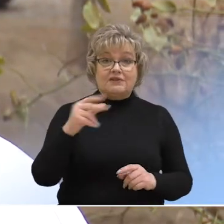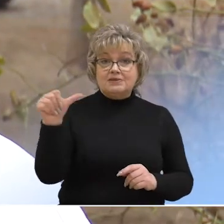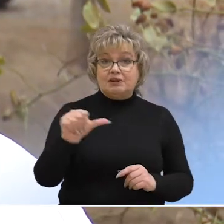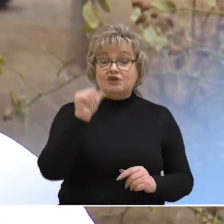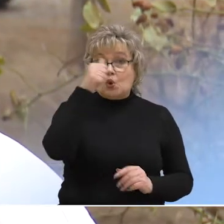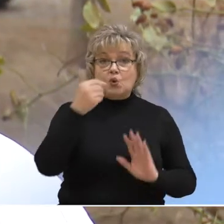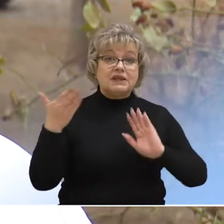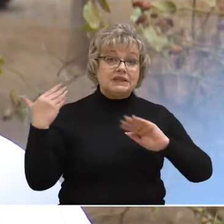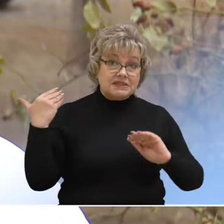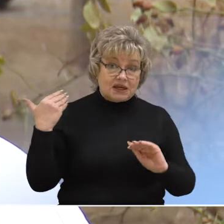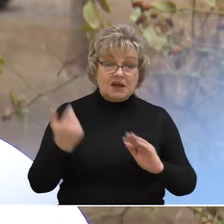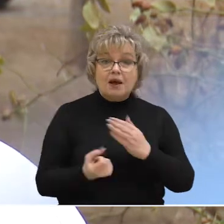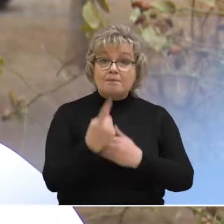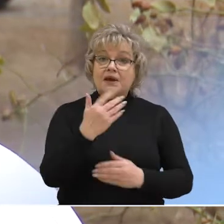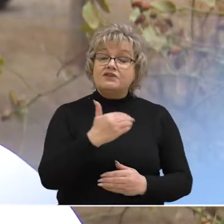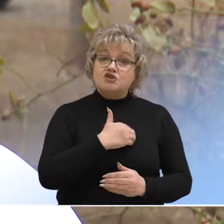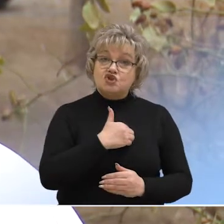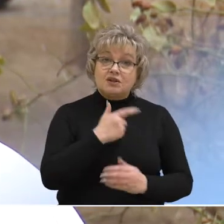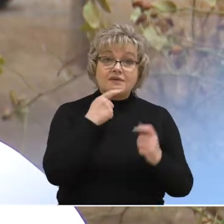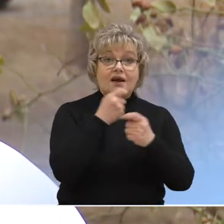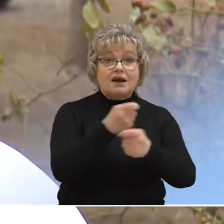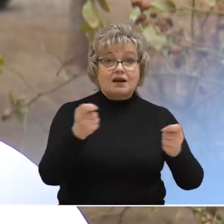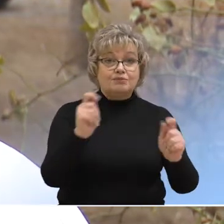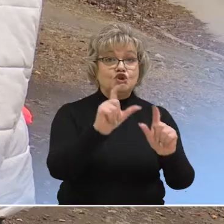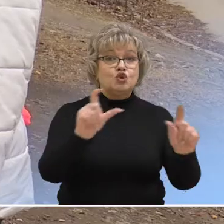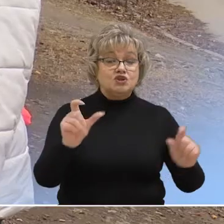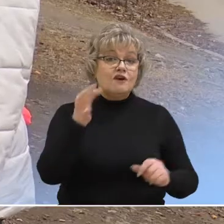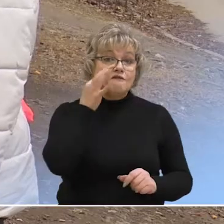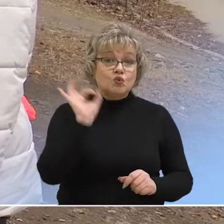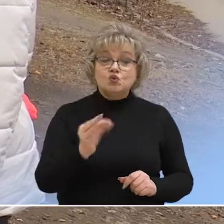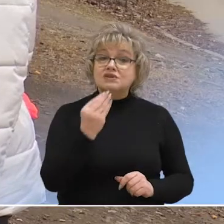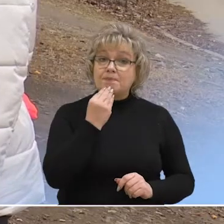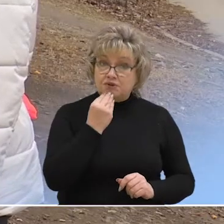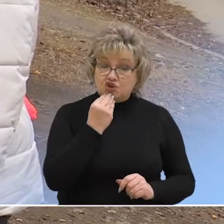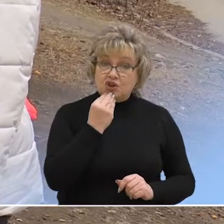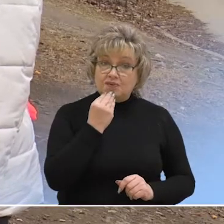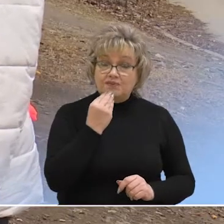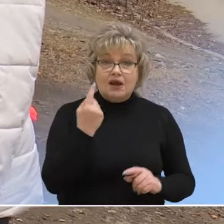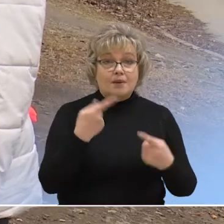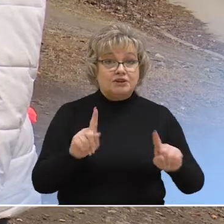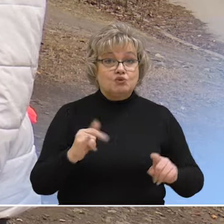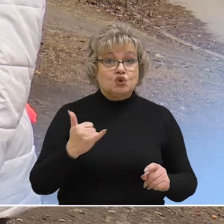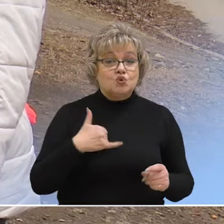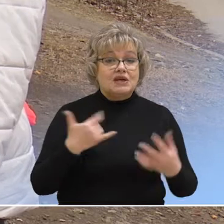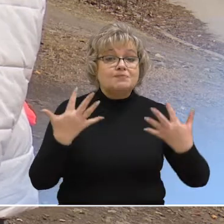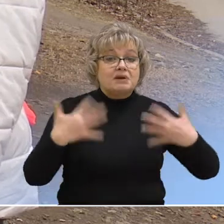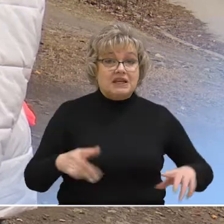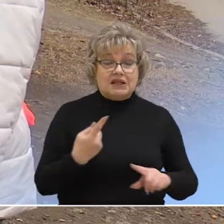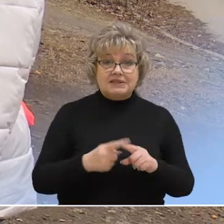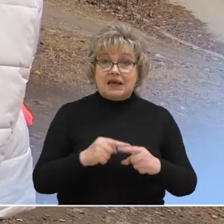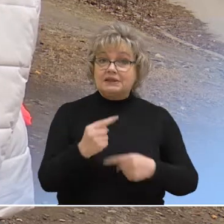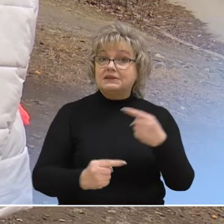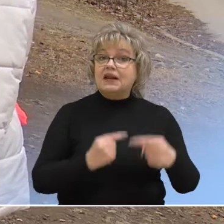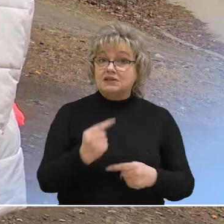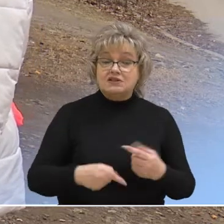назад. Появилось желание кормить людей вкусной пищей, потому что у нас потерялась эта традиция